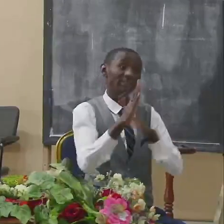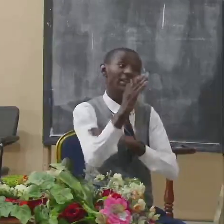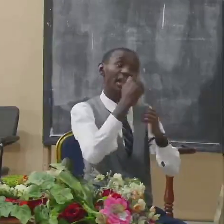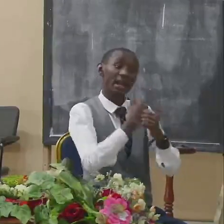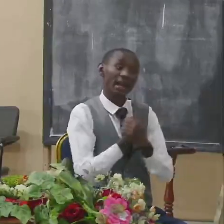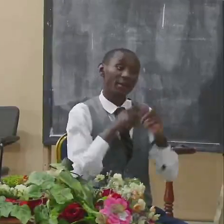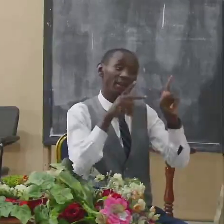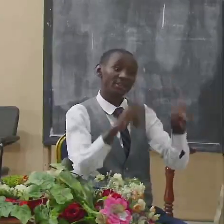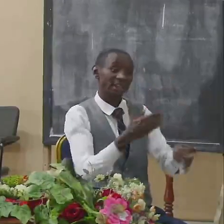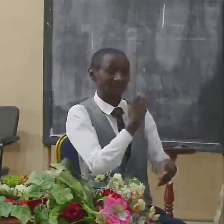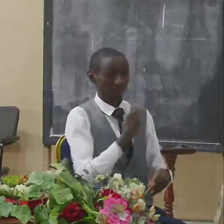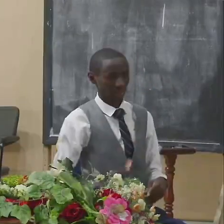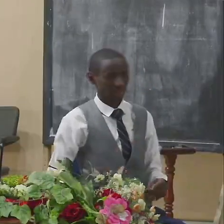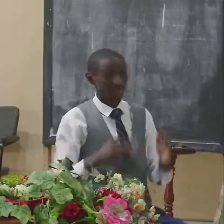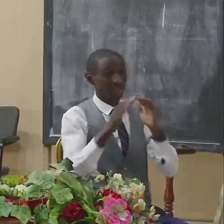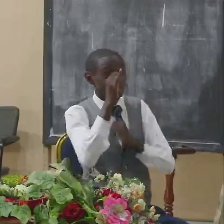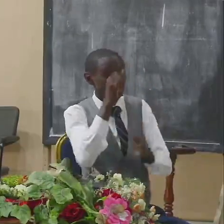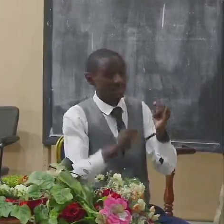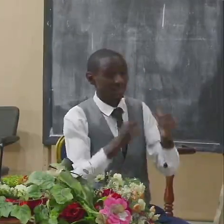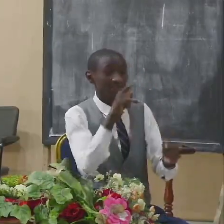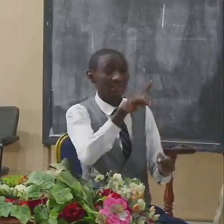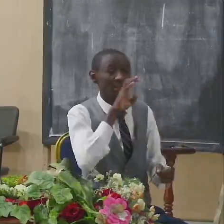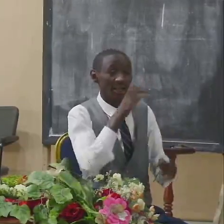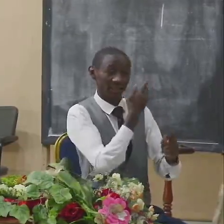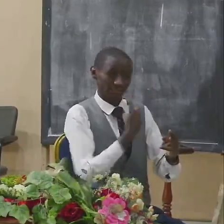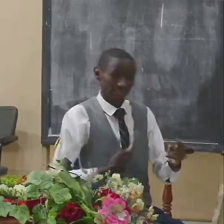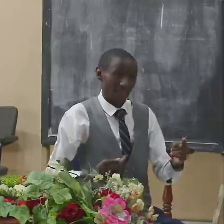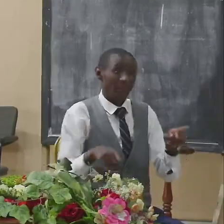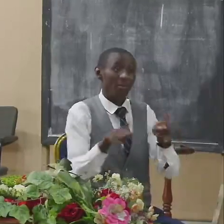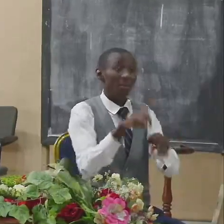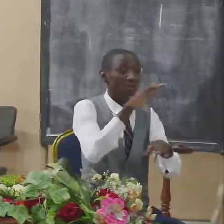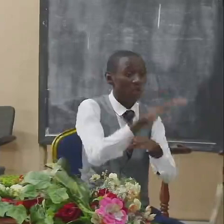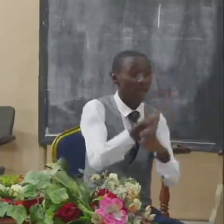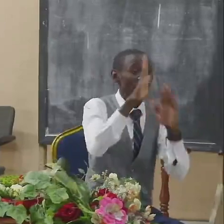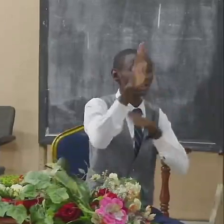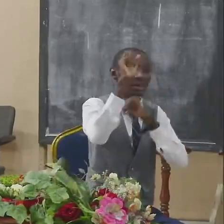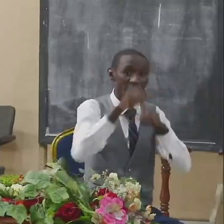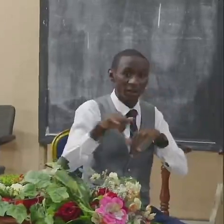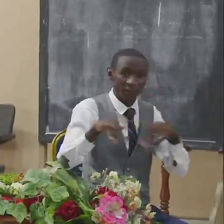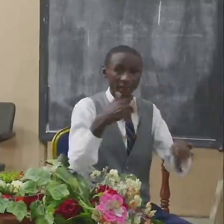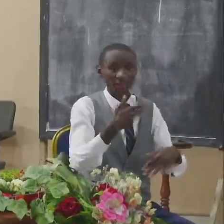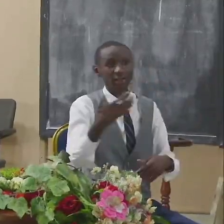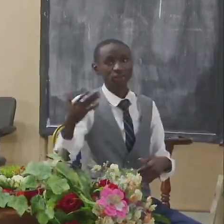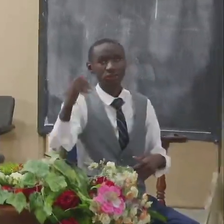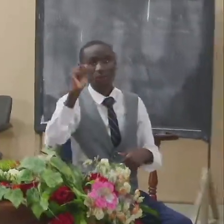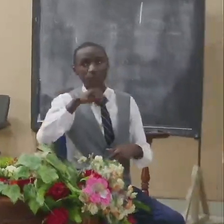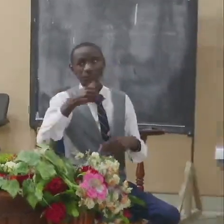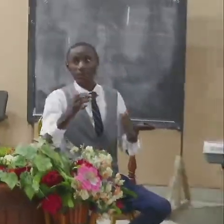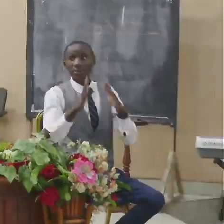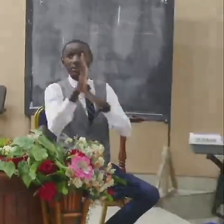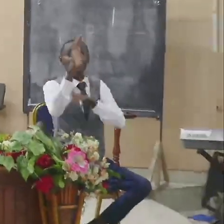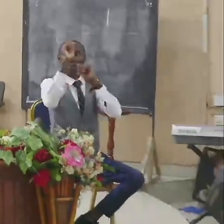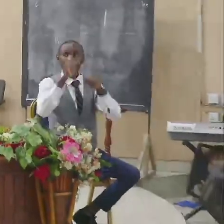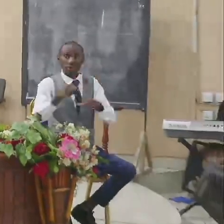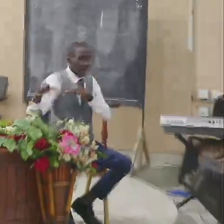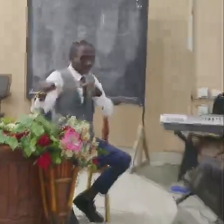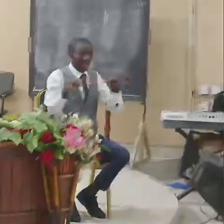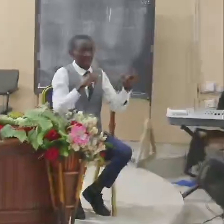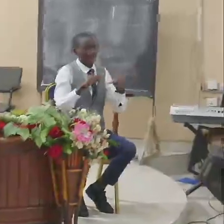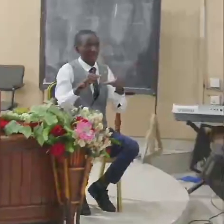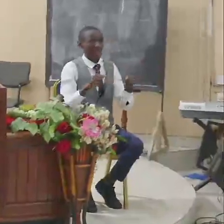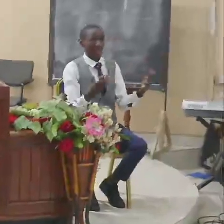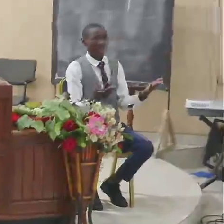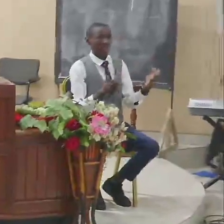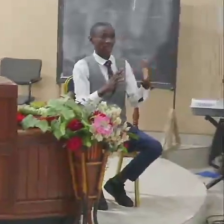anapenda watu wa nyofu. Kama uko mnyofu wa moyo, hata jioni ya leo, Mungu anaweza kutendea kitu fulani. Dieu peut agir. Ndio Mungu anaweza